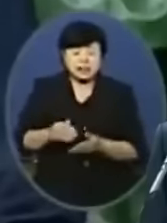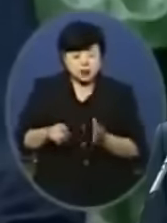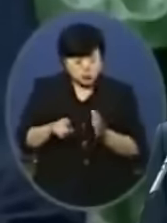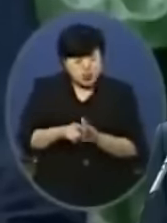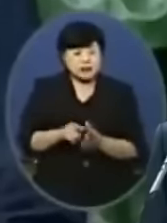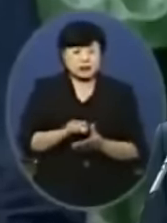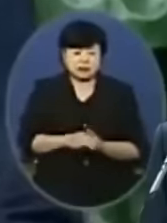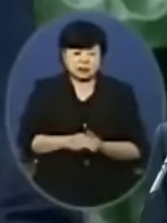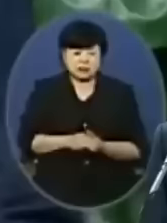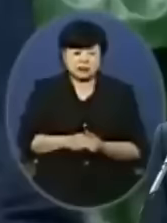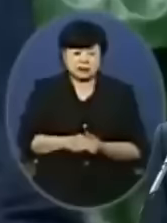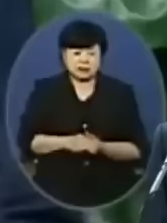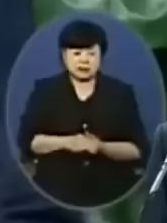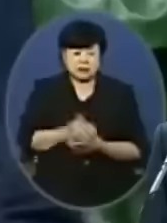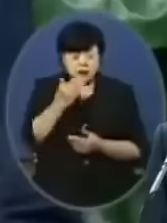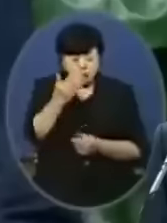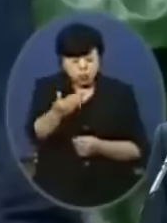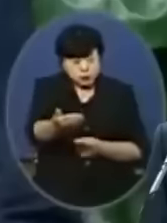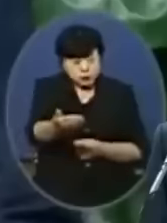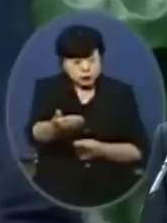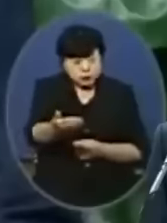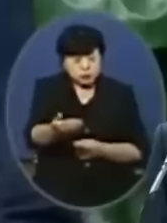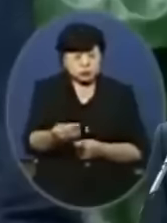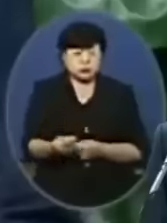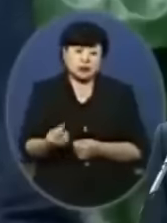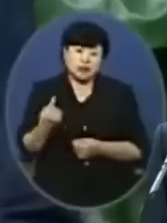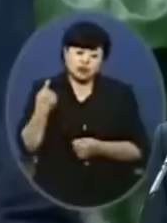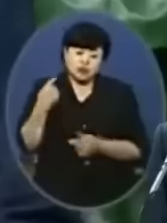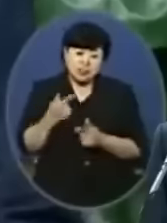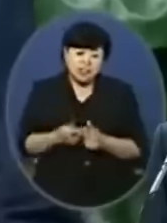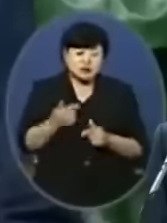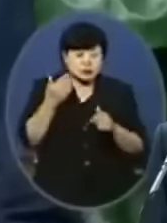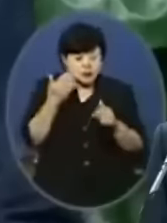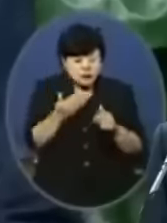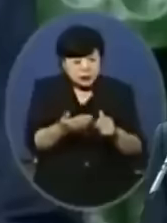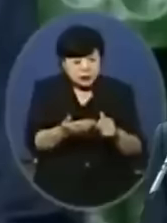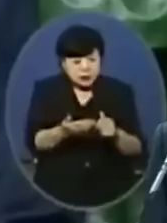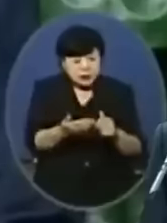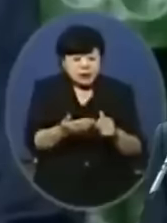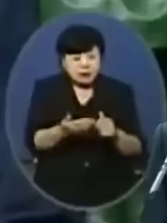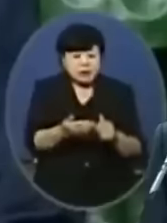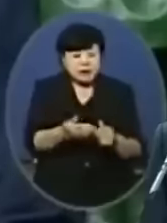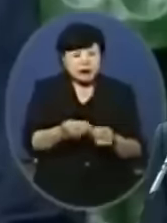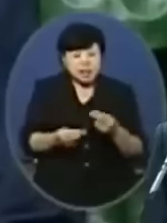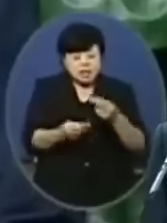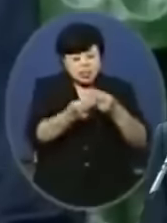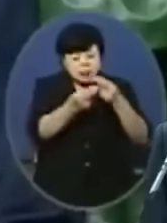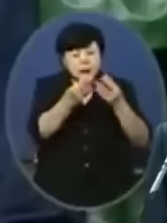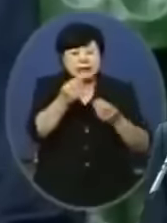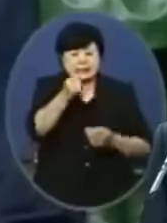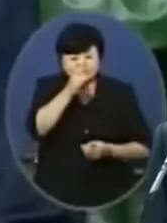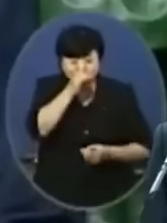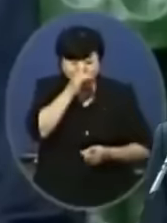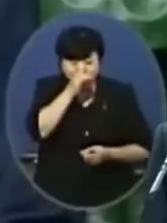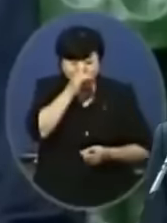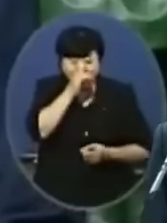했다는 것입니다. 여러분 뒤에는 예수님이 예금해 놓은 것이 많습니다.